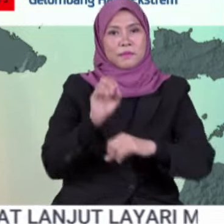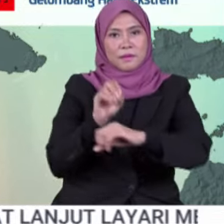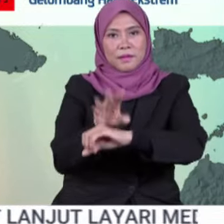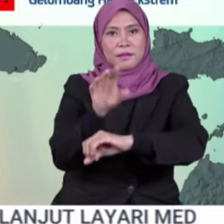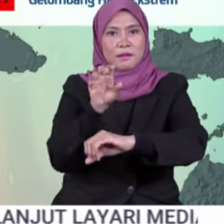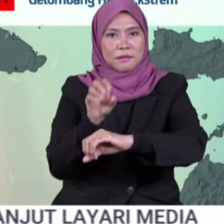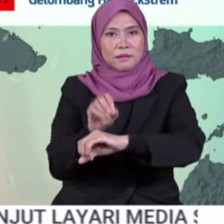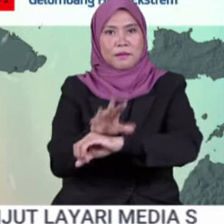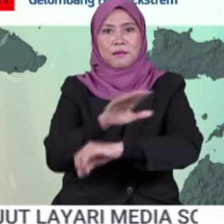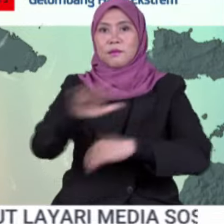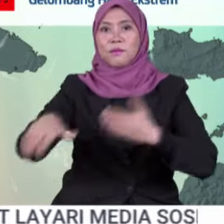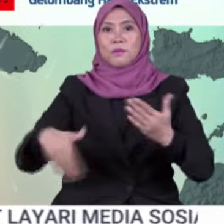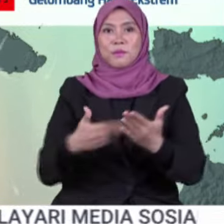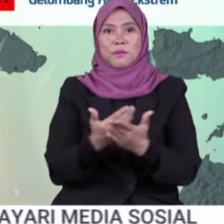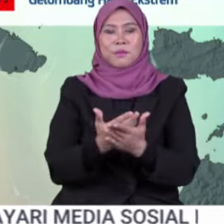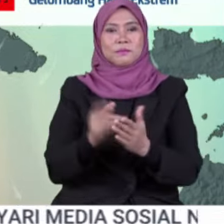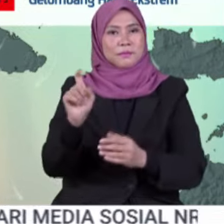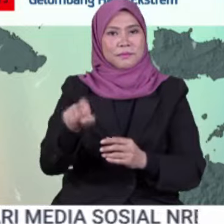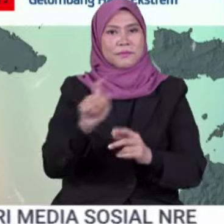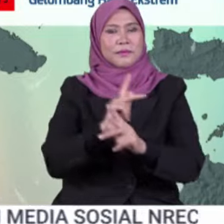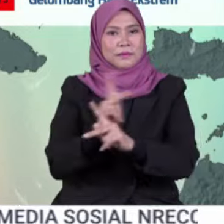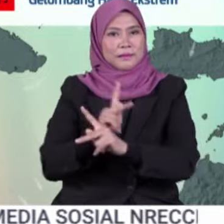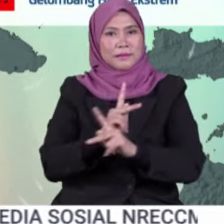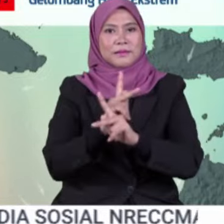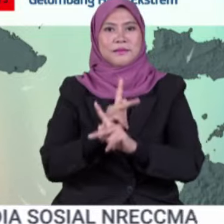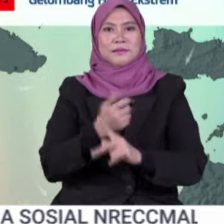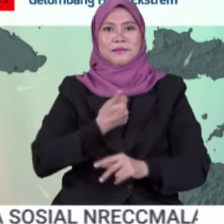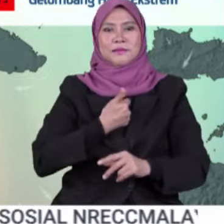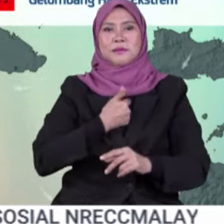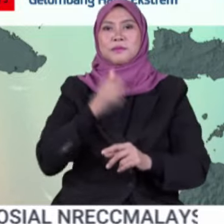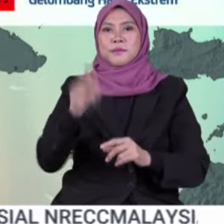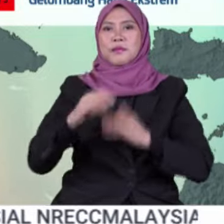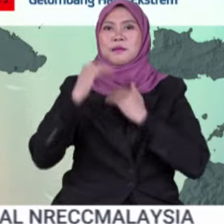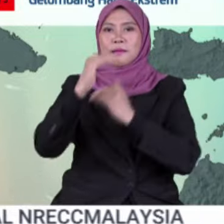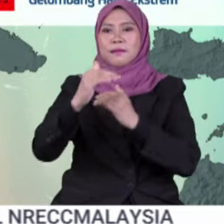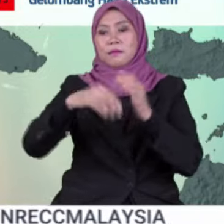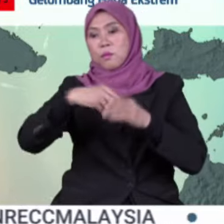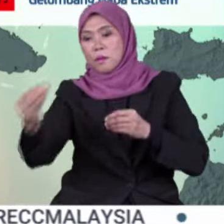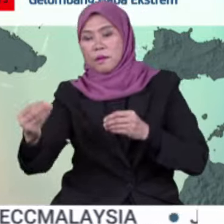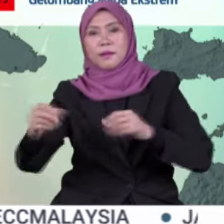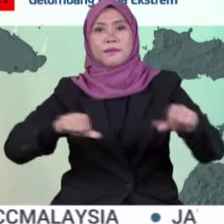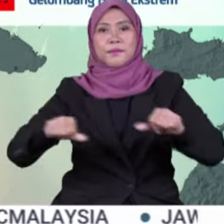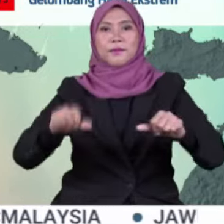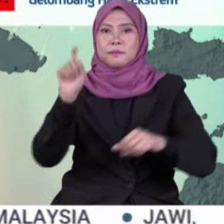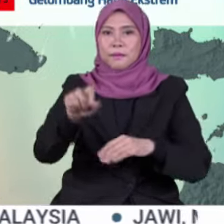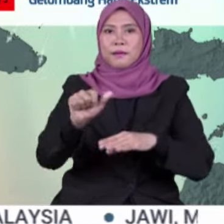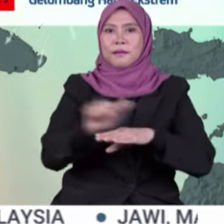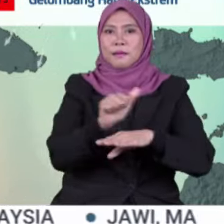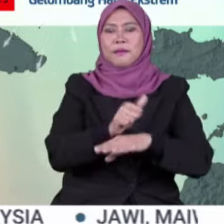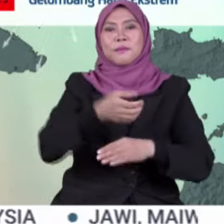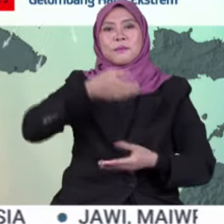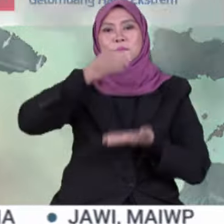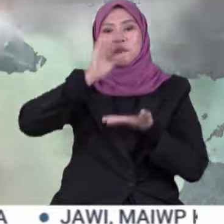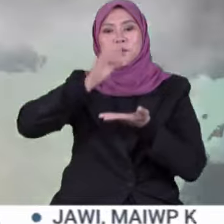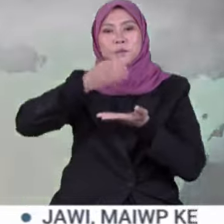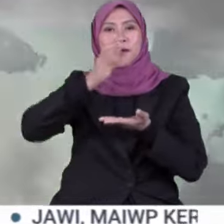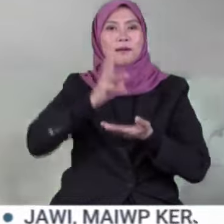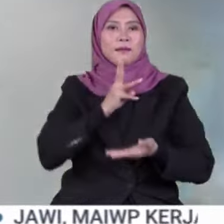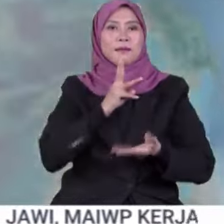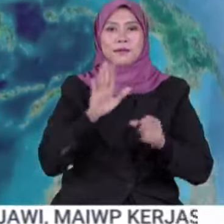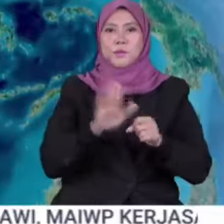dinasihatkan kepada semua agar sentiasa waspada, hadkan aktiviti luar dan amalkan pengambilan air yang